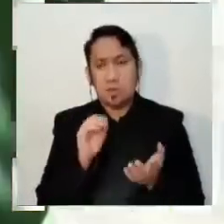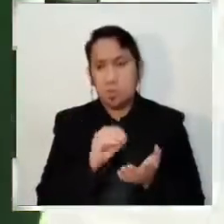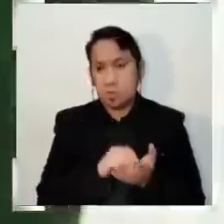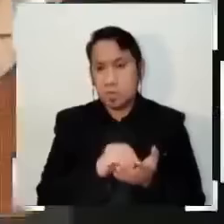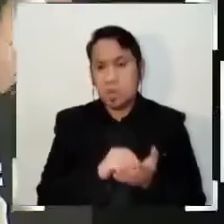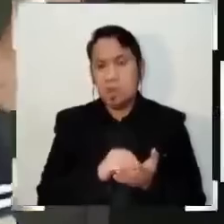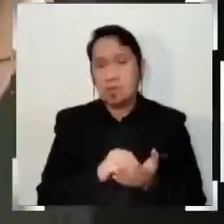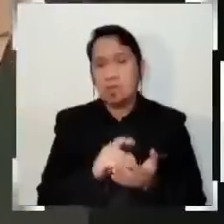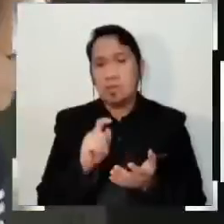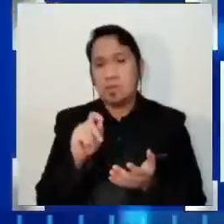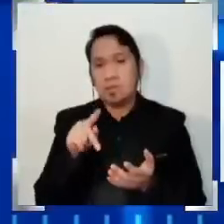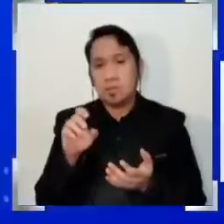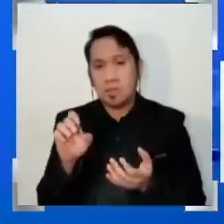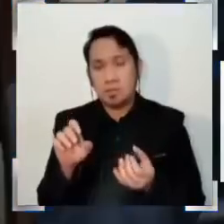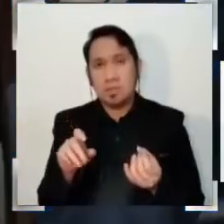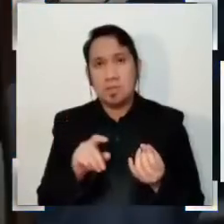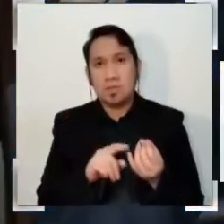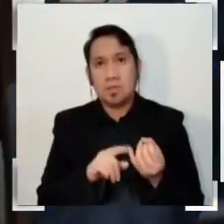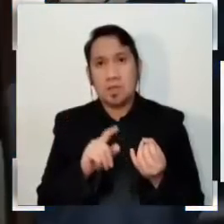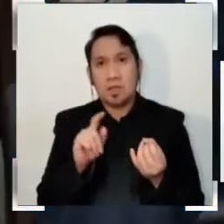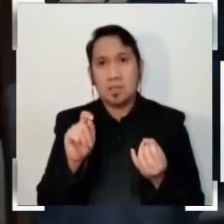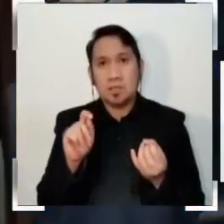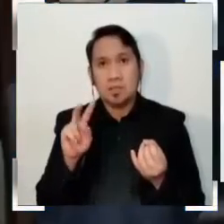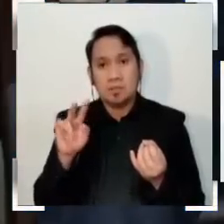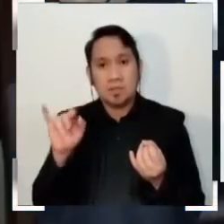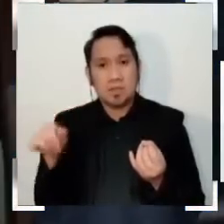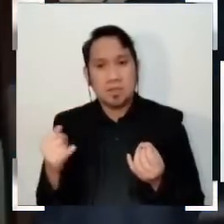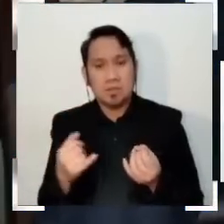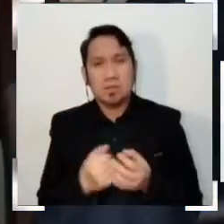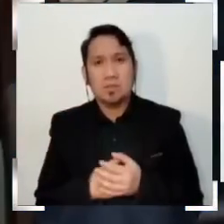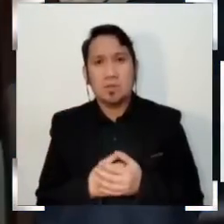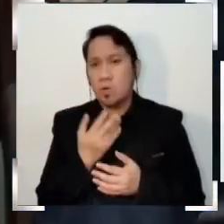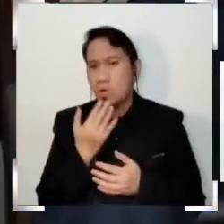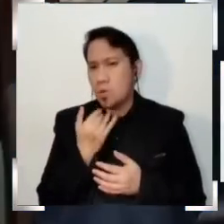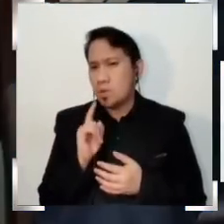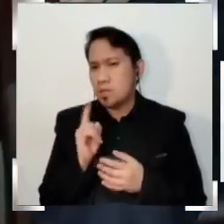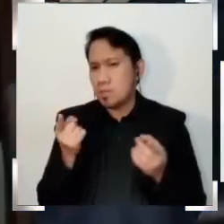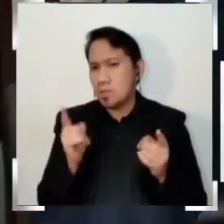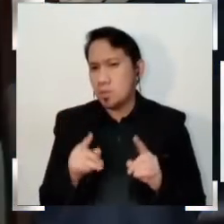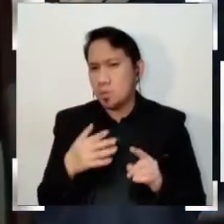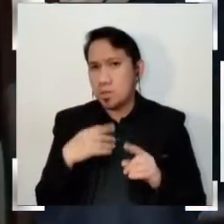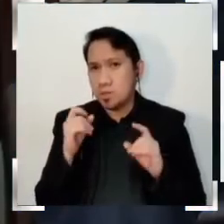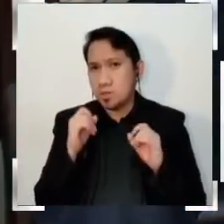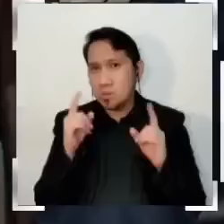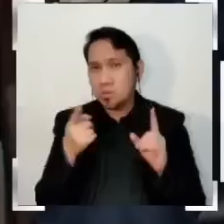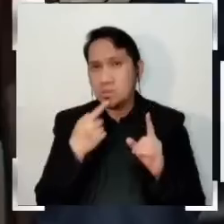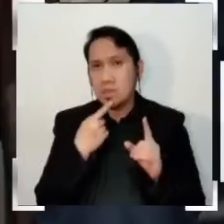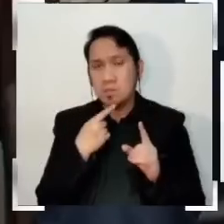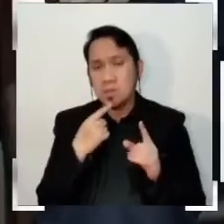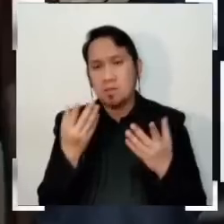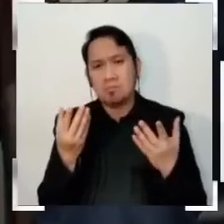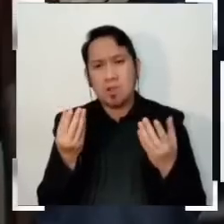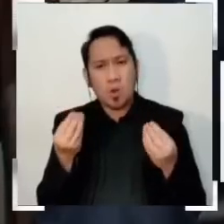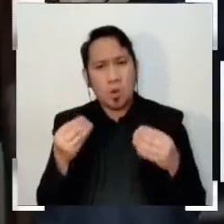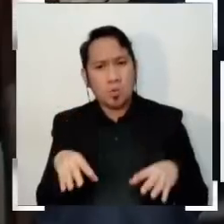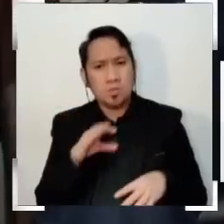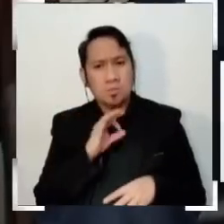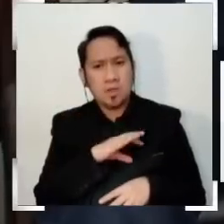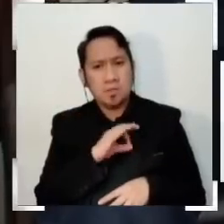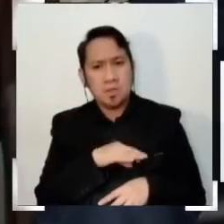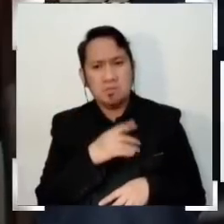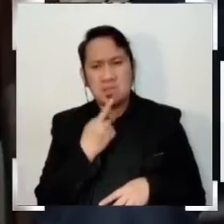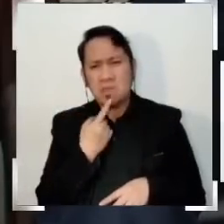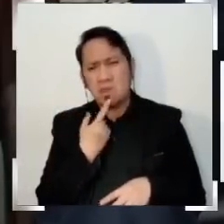kina Vic at Joey. Ano nangyari? Bakit bigla? Ang sabi sa amin, nalulugi daw. Kailangan daw